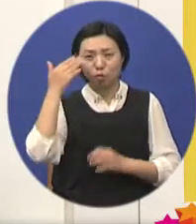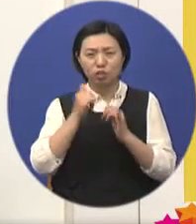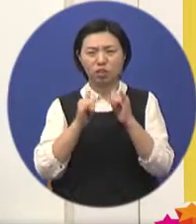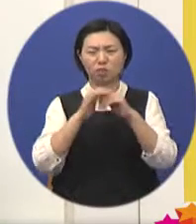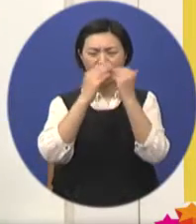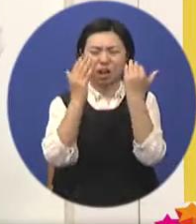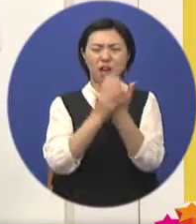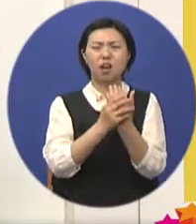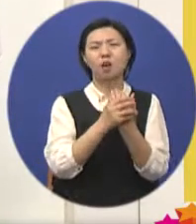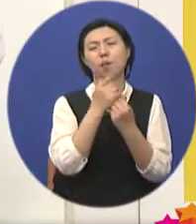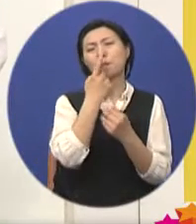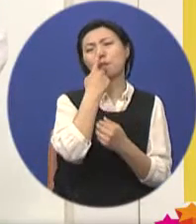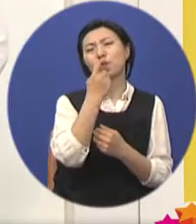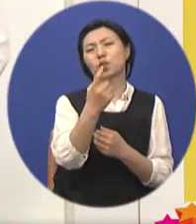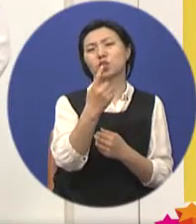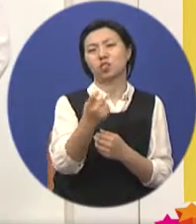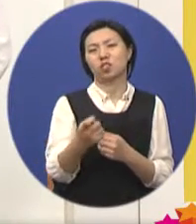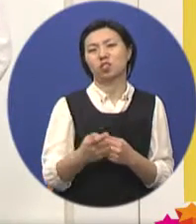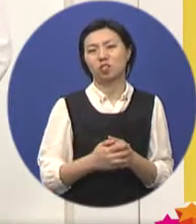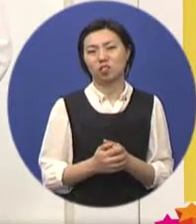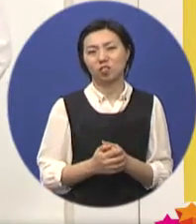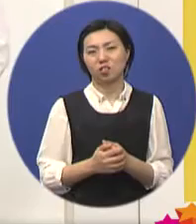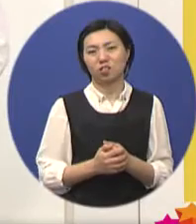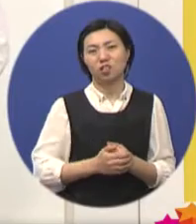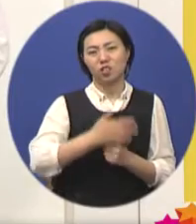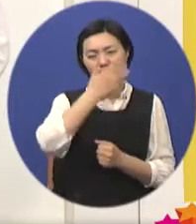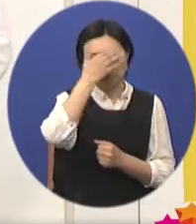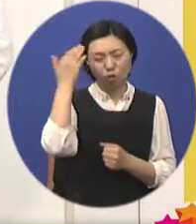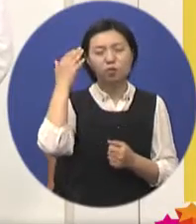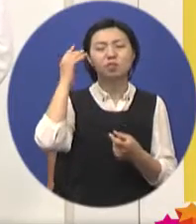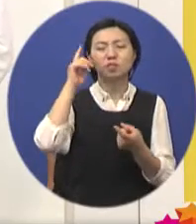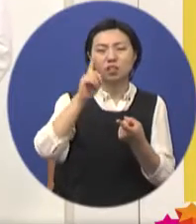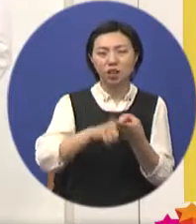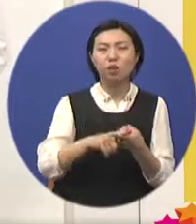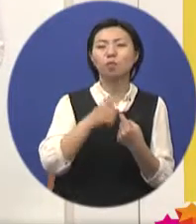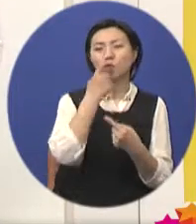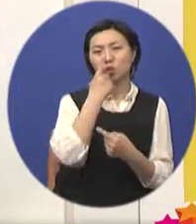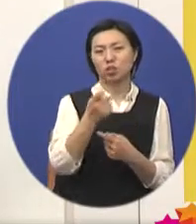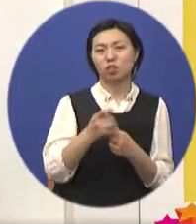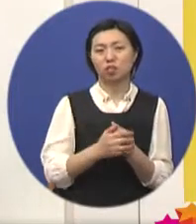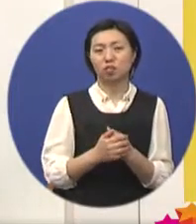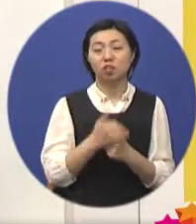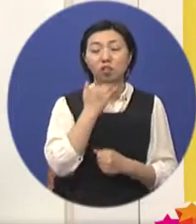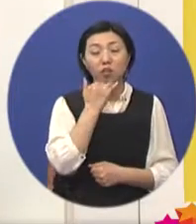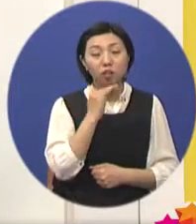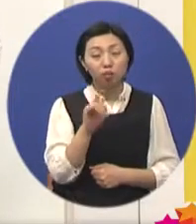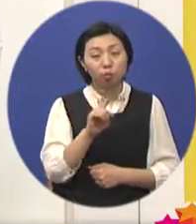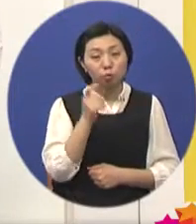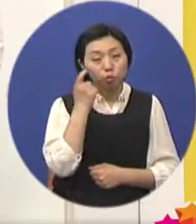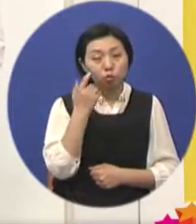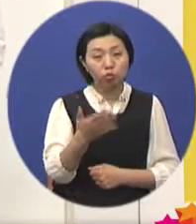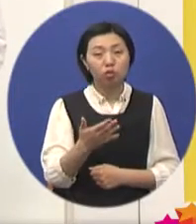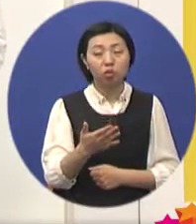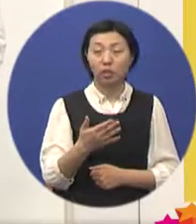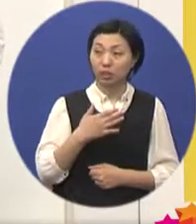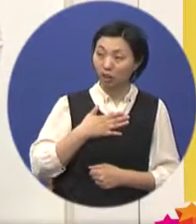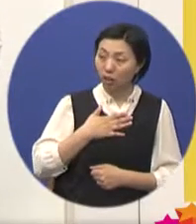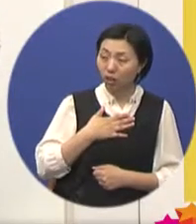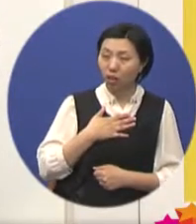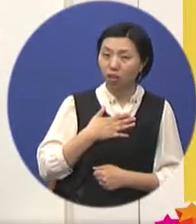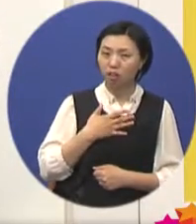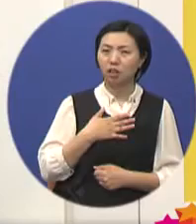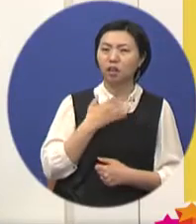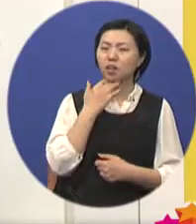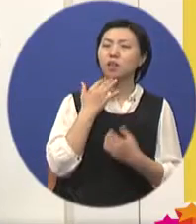멋지죠. 젊으면 멋진 젊은 자체가 멋지지 않아요? 아니 연세가 몇이시길래? 저요? 네. 올해 몇